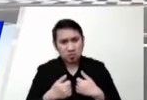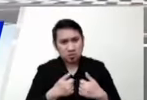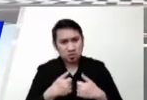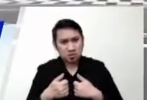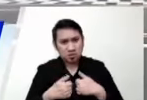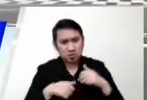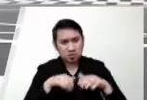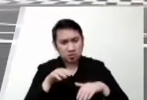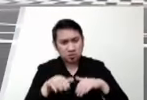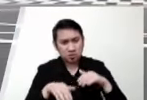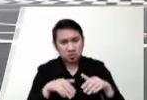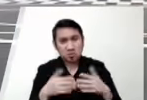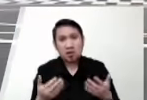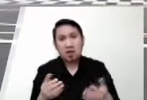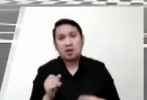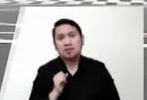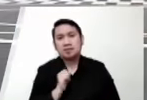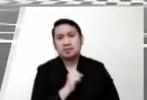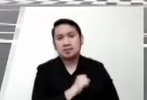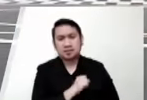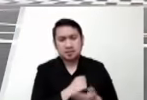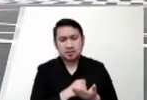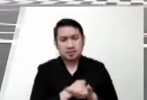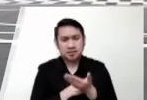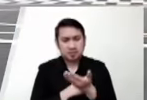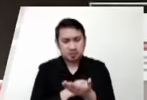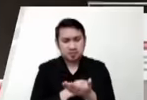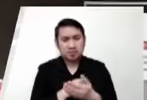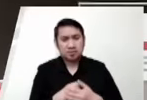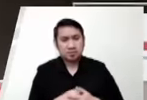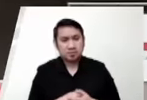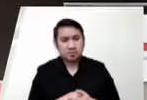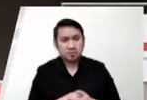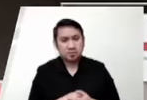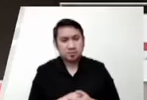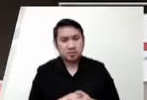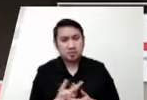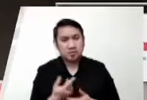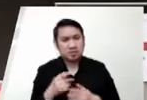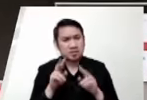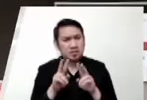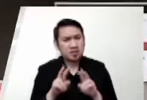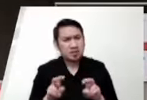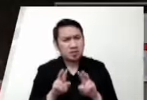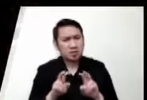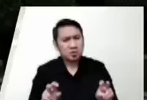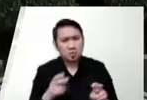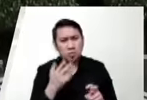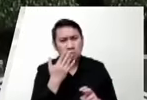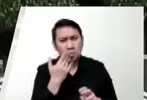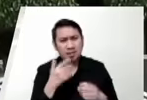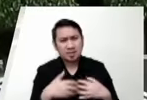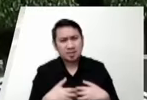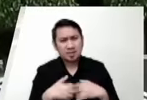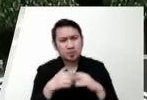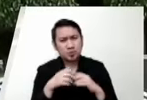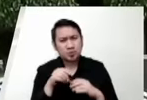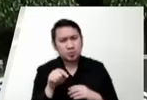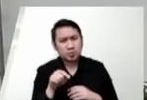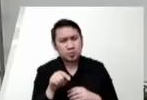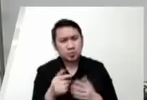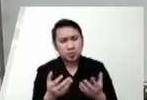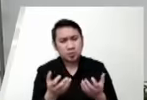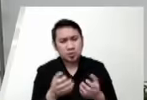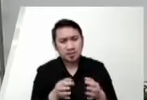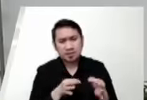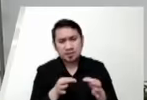Kaya sa Senado, naghain ng resolusyon ng Senate Tourism Committee para imbestigahan ang pagtatayo ng resort. Gusto nitong pagpaliwanagin